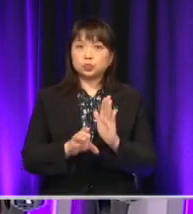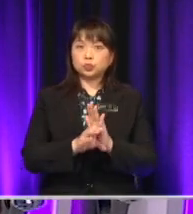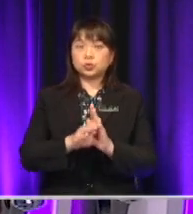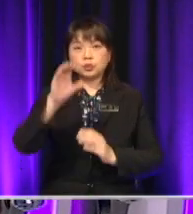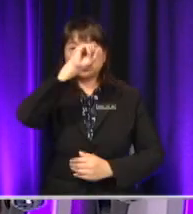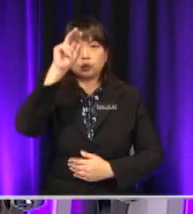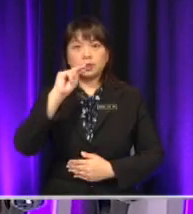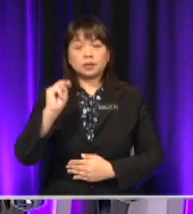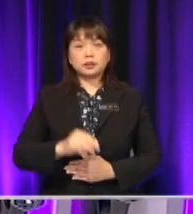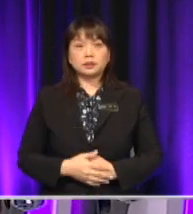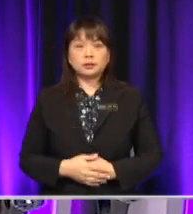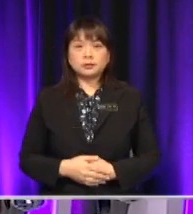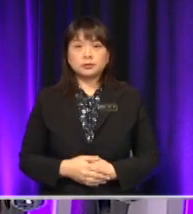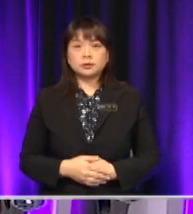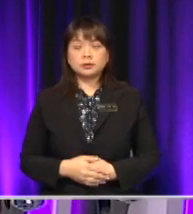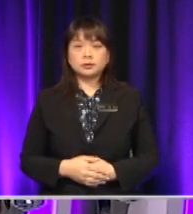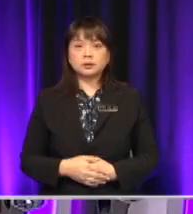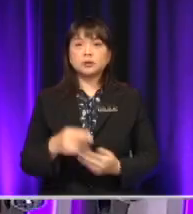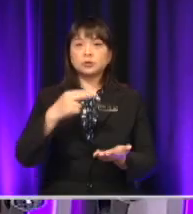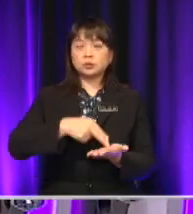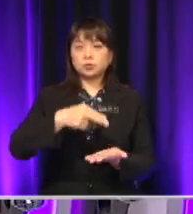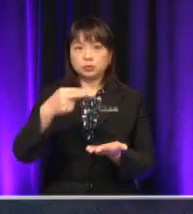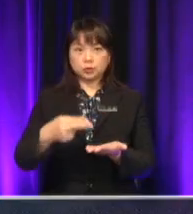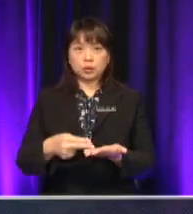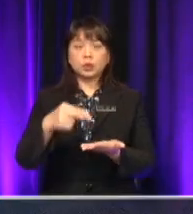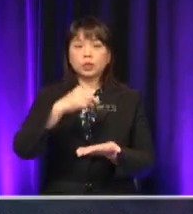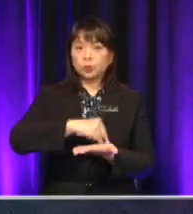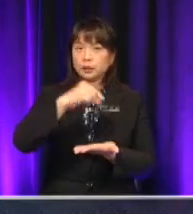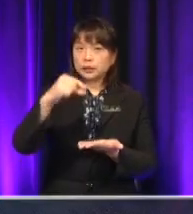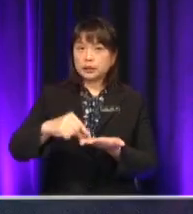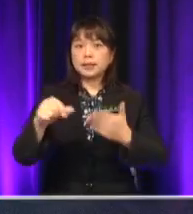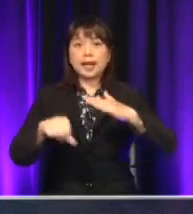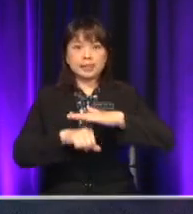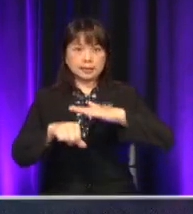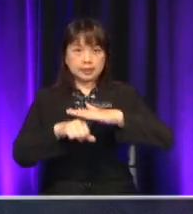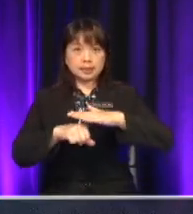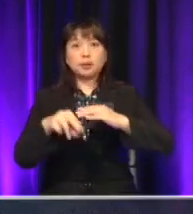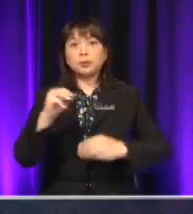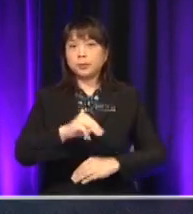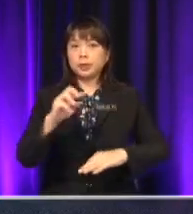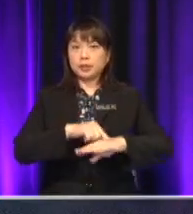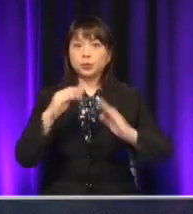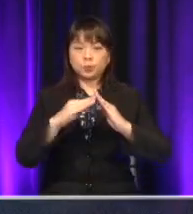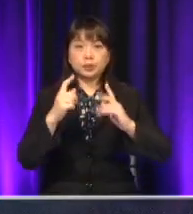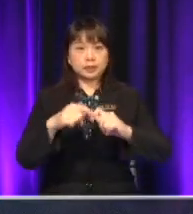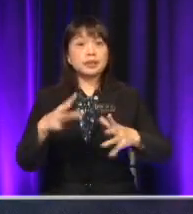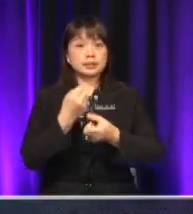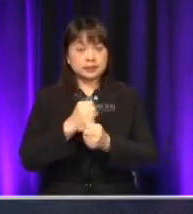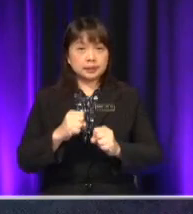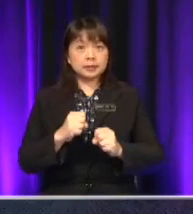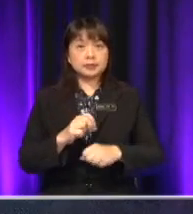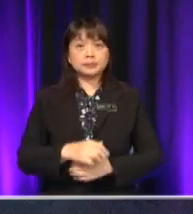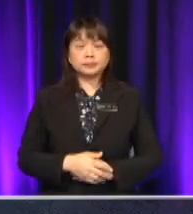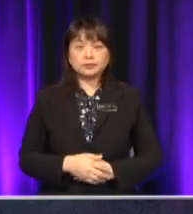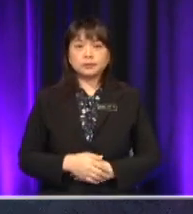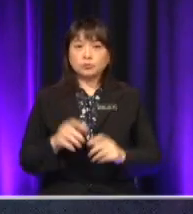pertukaran unit kuantiti asas. Dah ready? Saya dah sedia, cikgu. Murid-murid kat rumah dah sedia dah? Okey, murid-murid bolehlah sediakan kalkulator